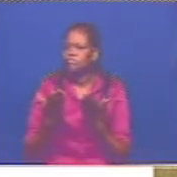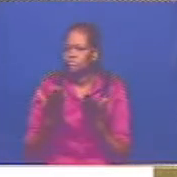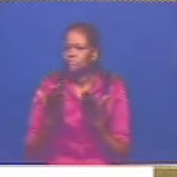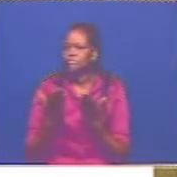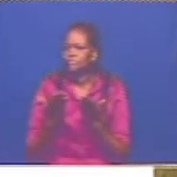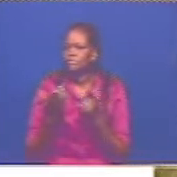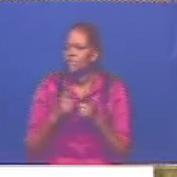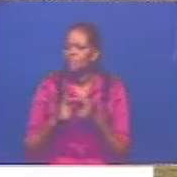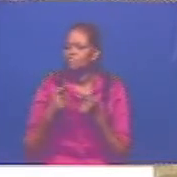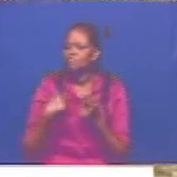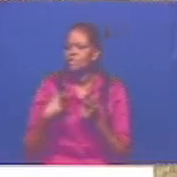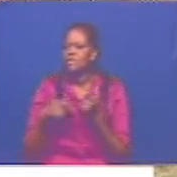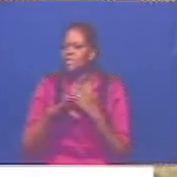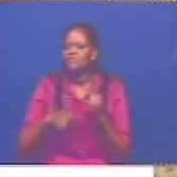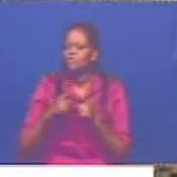Sitokuibia,